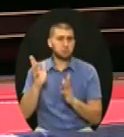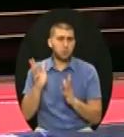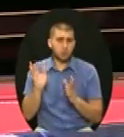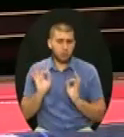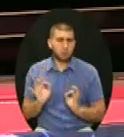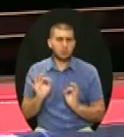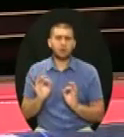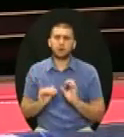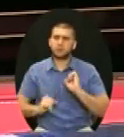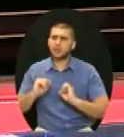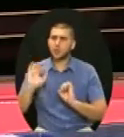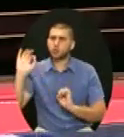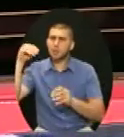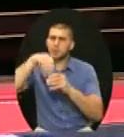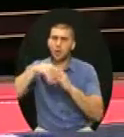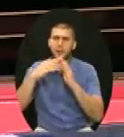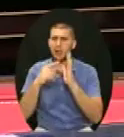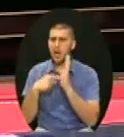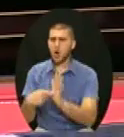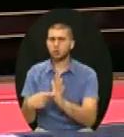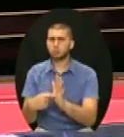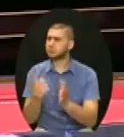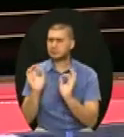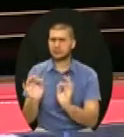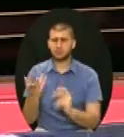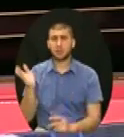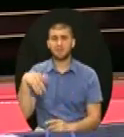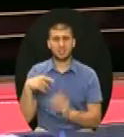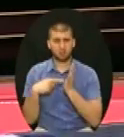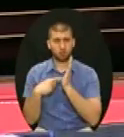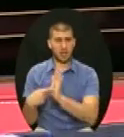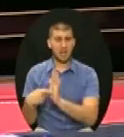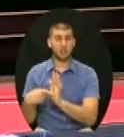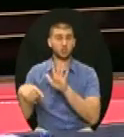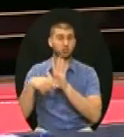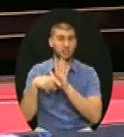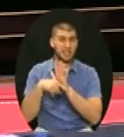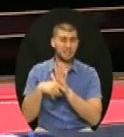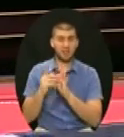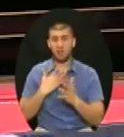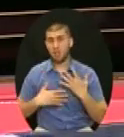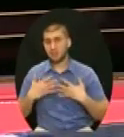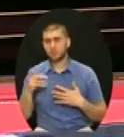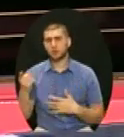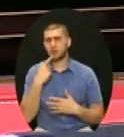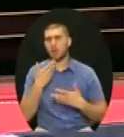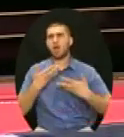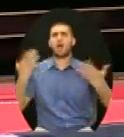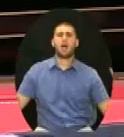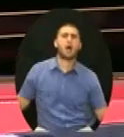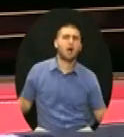את ההתנהלות שלה גם בתוך הבית. וכשזה הסיקור הוא שלילי, הוא לא נעים לו, אז הוא צועק